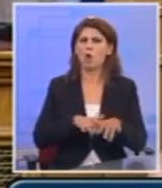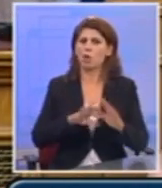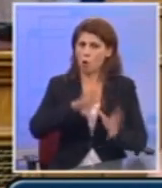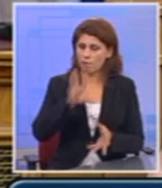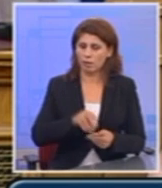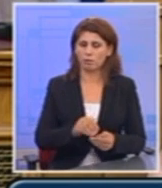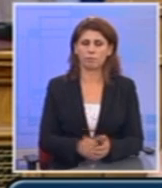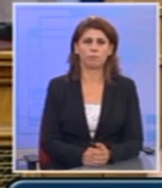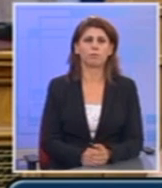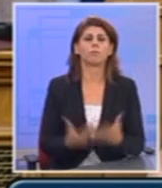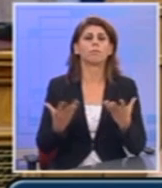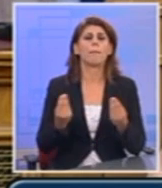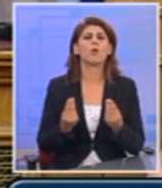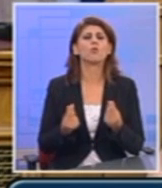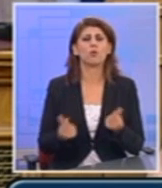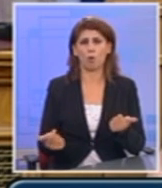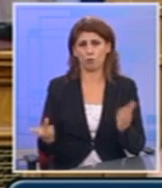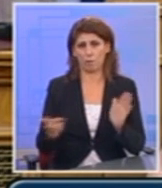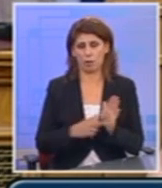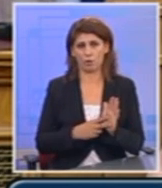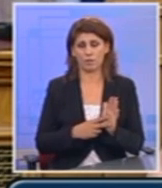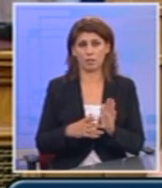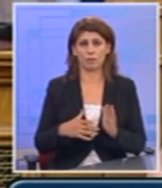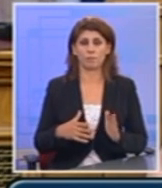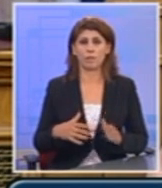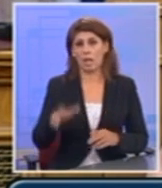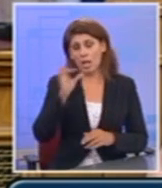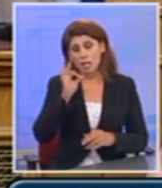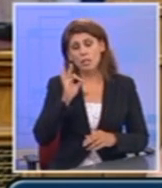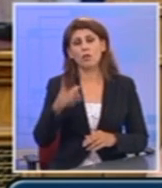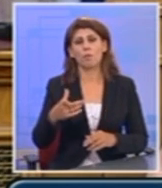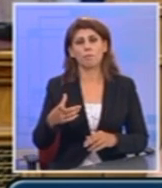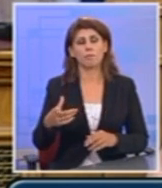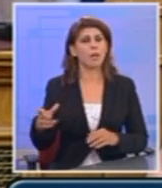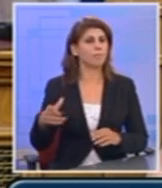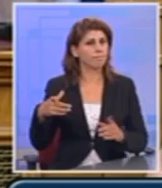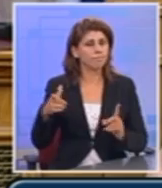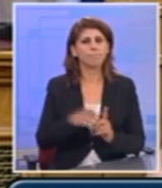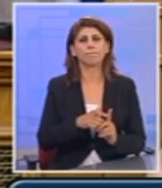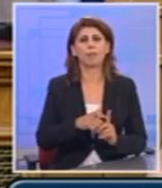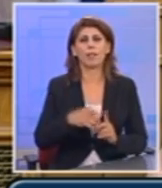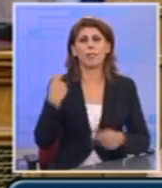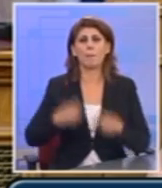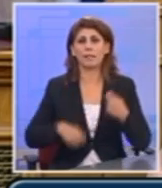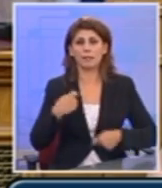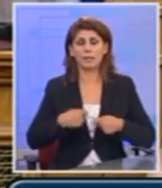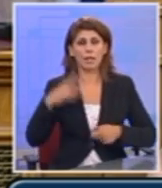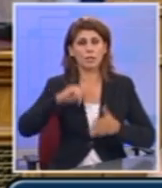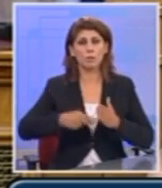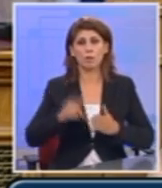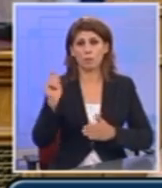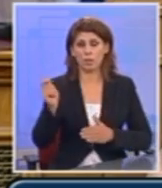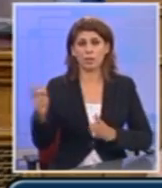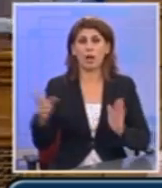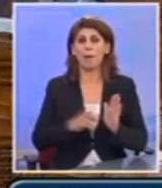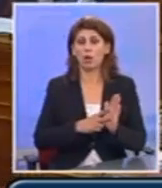με πολλούς τρόπους οι αρχές εμπόδισαν την ειρηνική διαμαρτυρία κατά των μνημονιακών πολιτικών